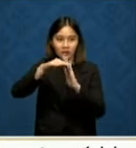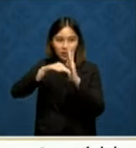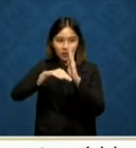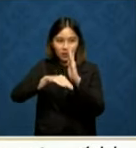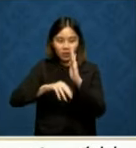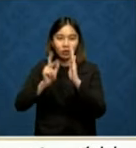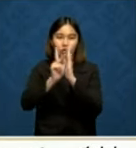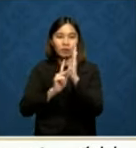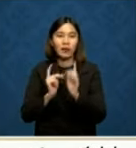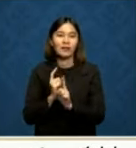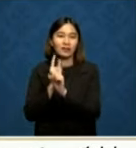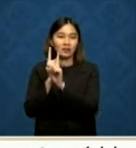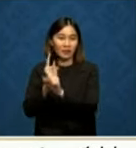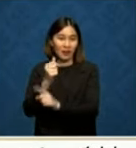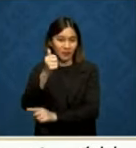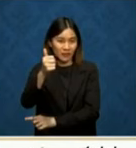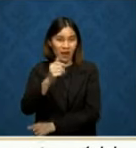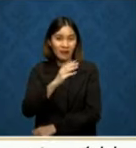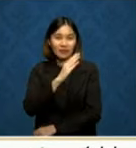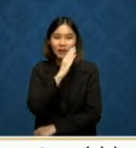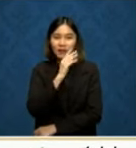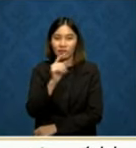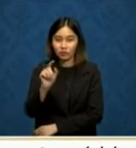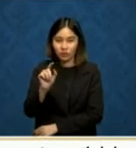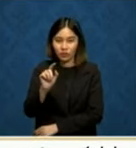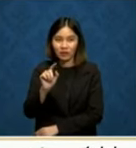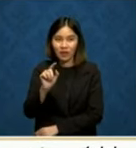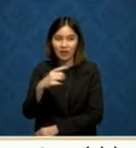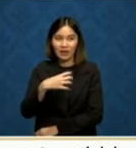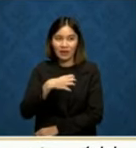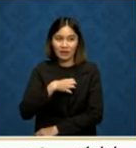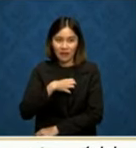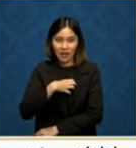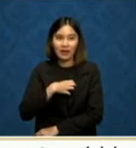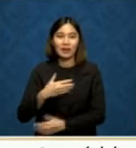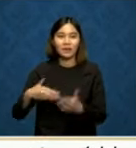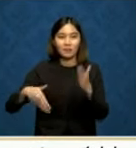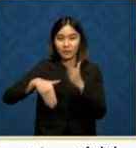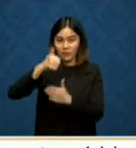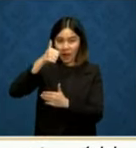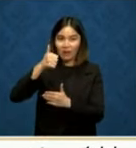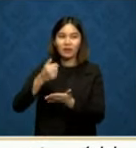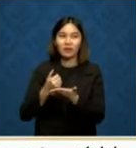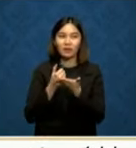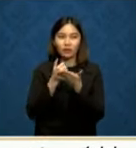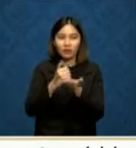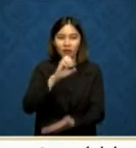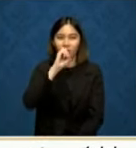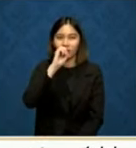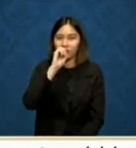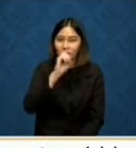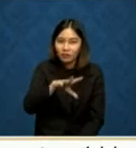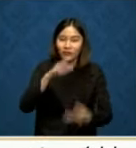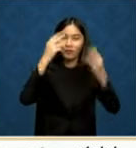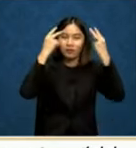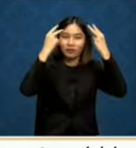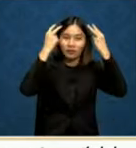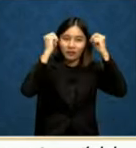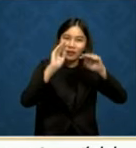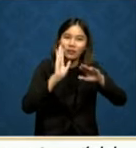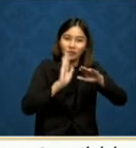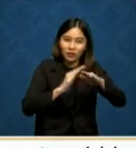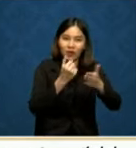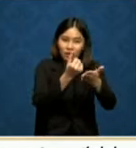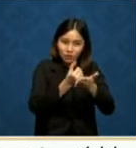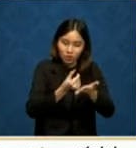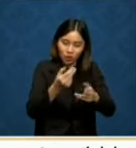ขกฎหมายได้เลยเพฉั้นถ้าท่านอยากจะให้มนเกิดความสำเร็ท่านช่วยไปบอกท่านนายกว่าช่วย